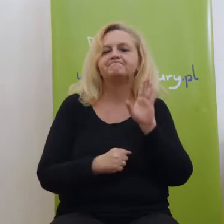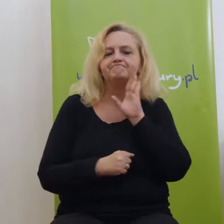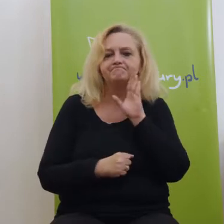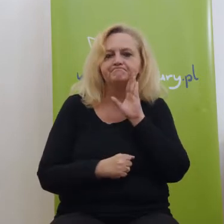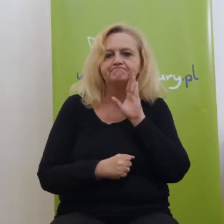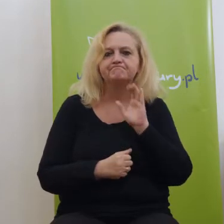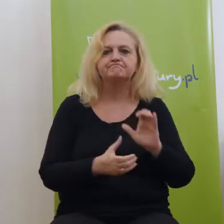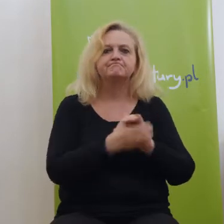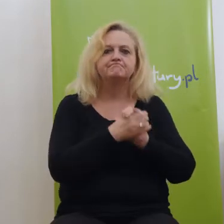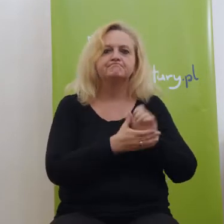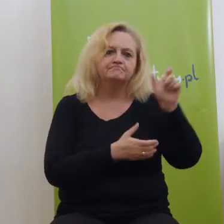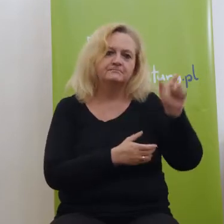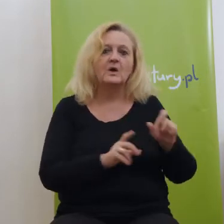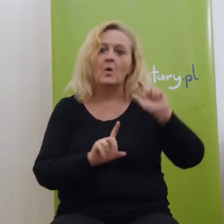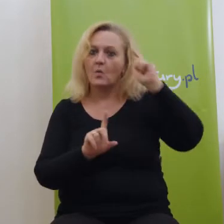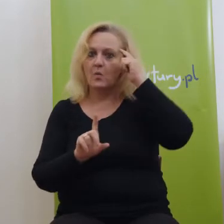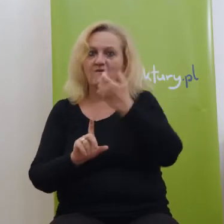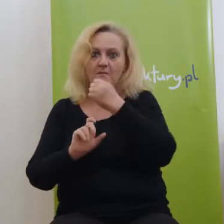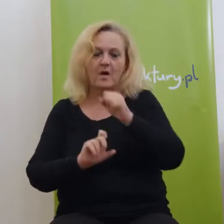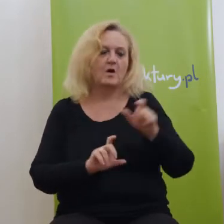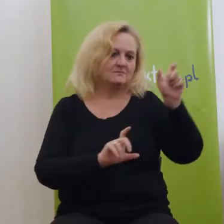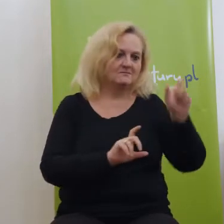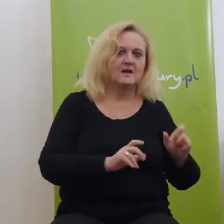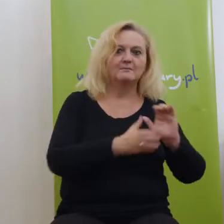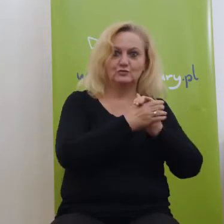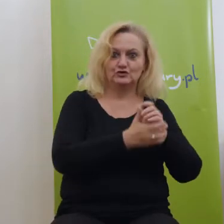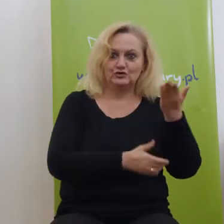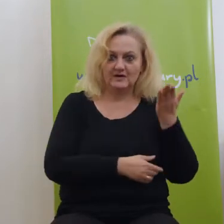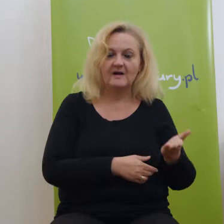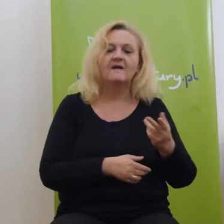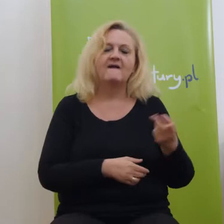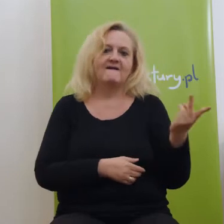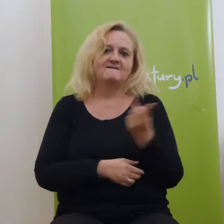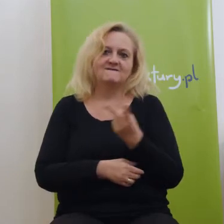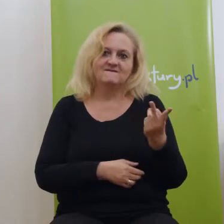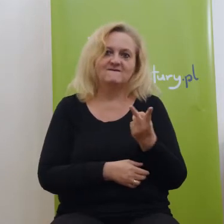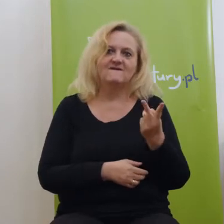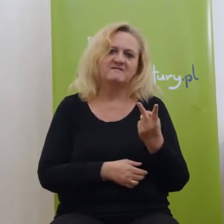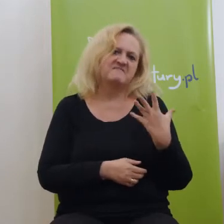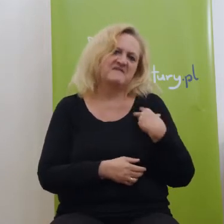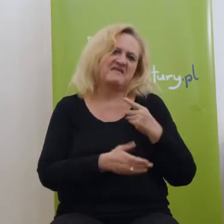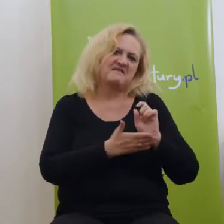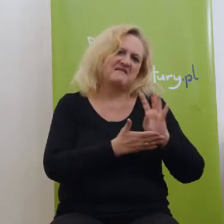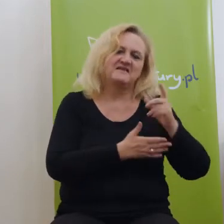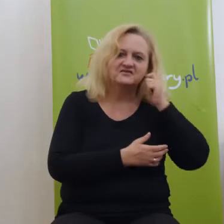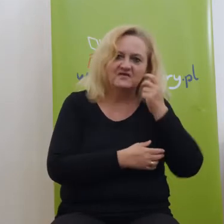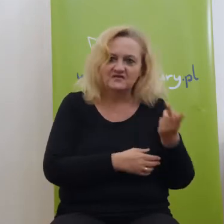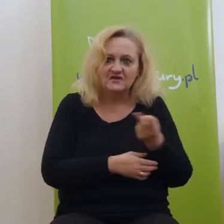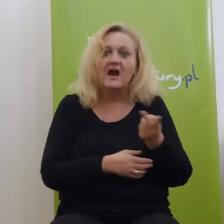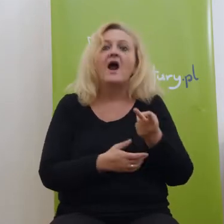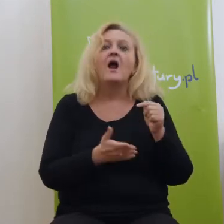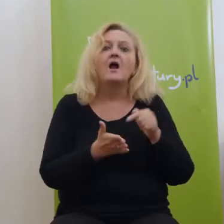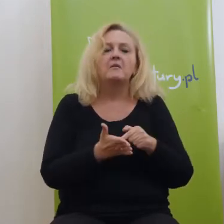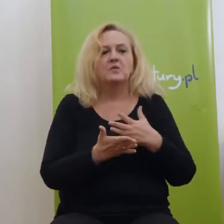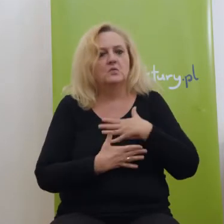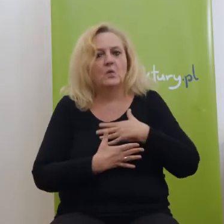przyjaciółka głównej bohaterki i to zestawienie tych dwóch kilkunastoletnich dziewczynek jest, mam wrażenie,